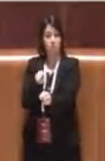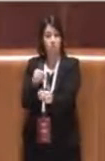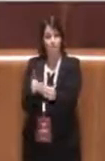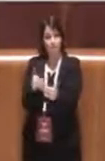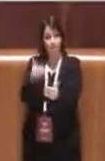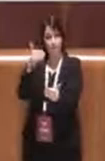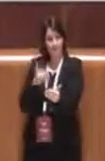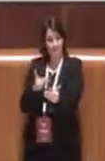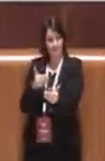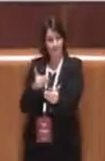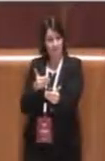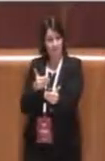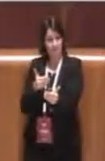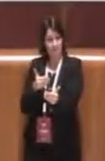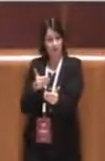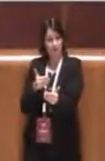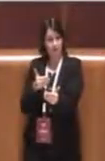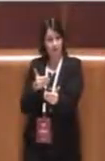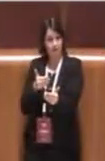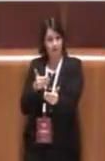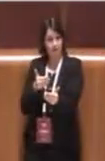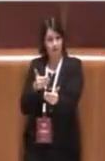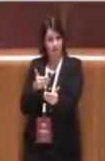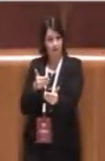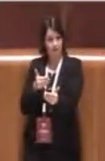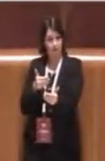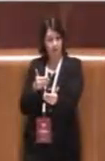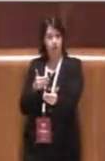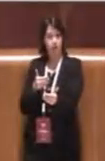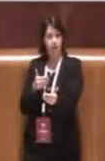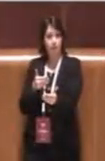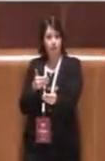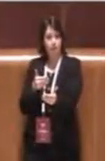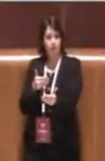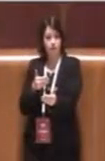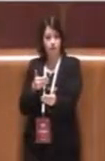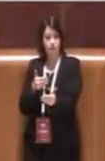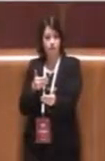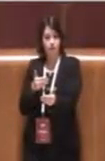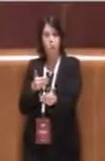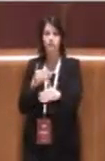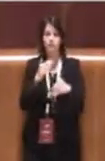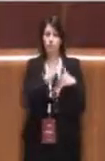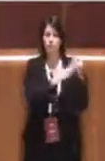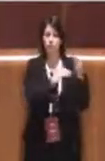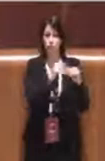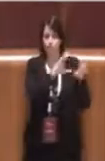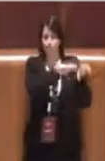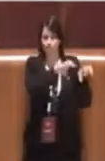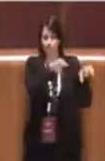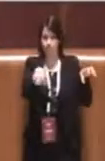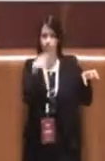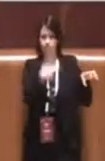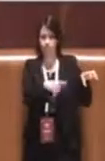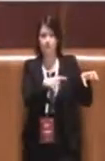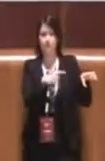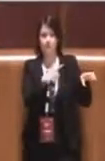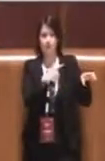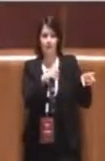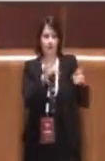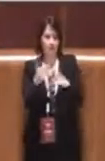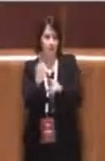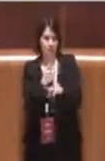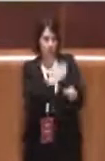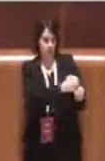a sistemare tutto ciò che riguarda le strutture che poi giustamente ecco, il Dipartimento dovrà prendere